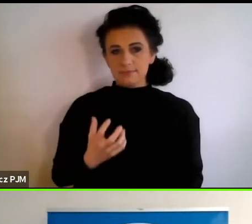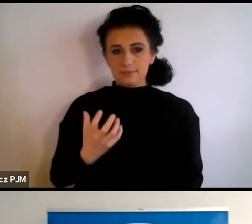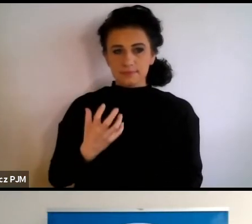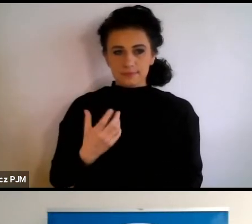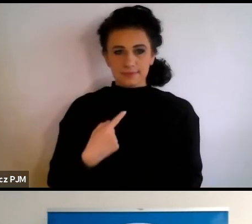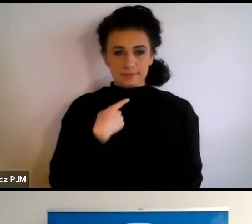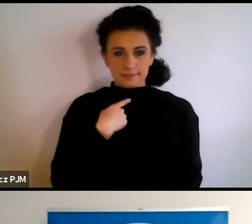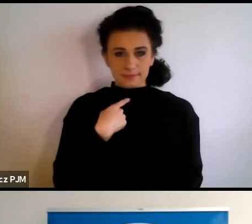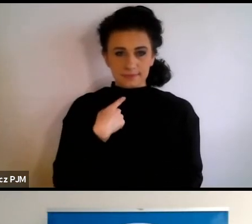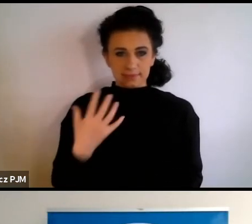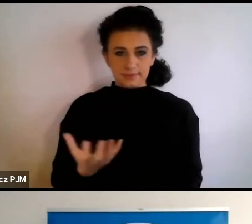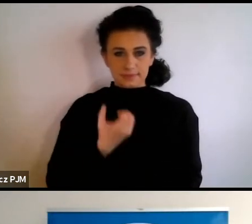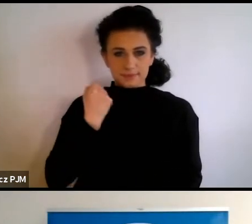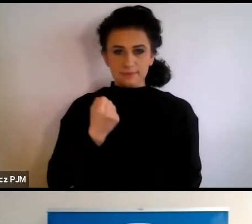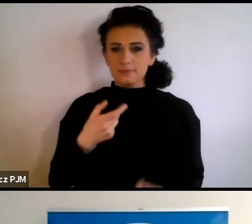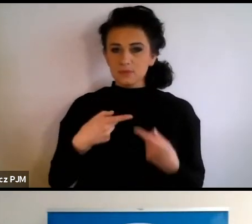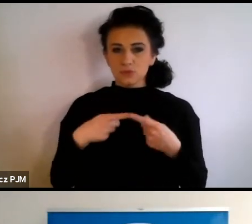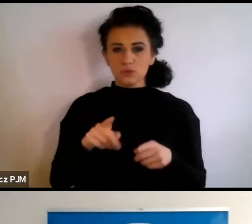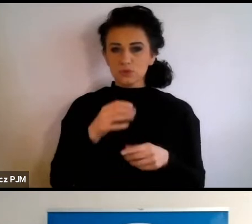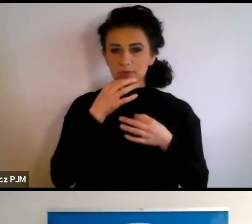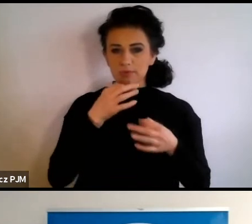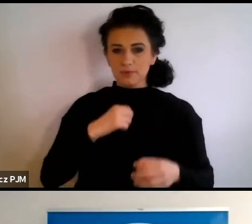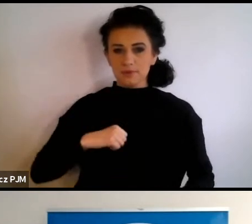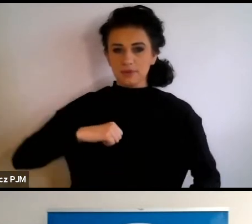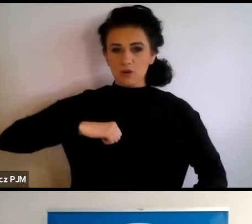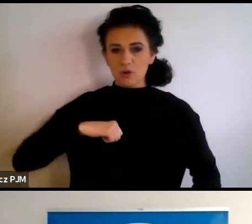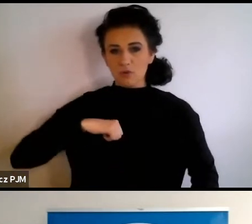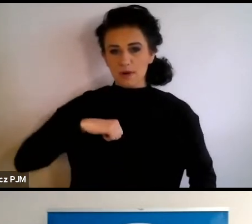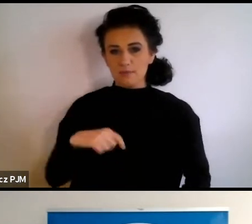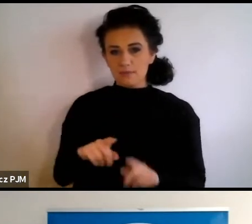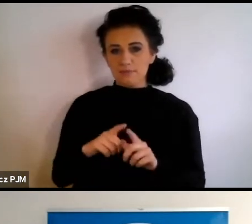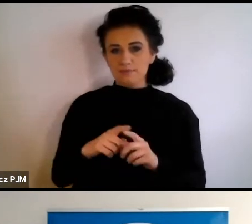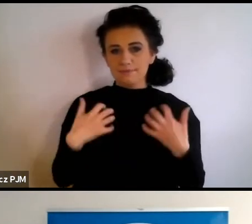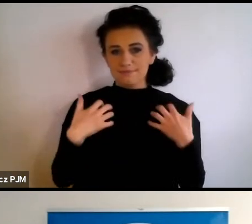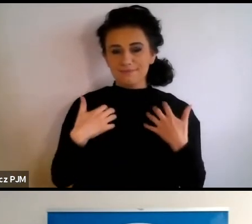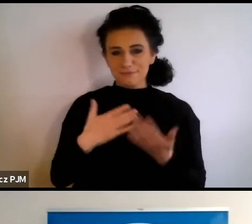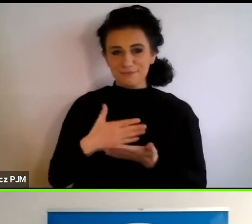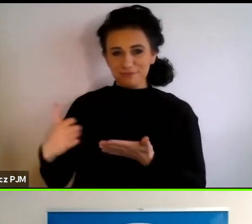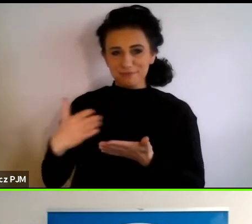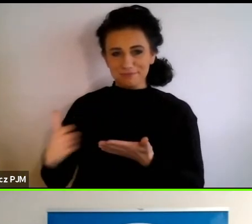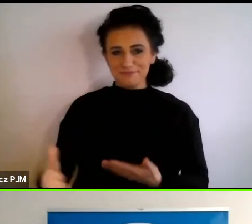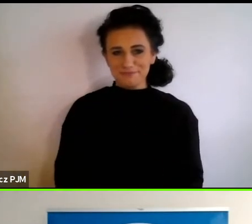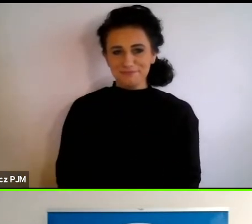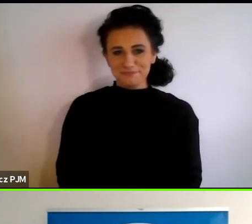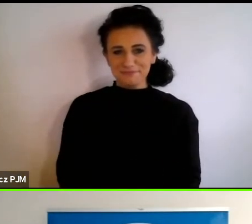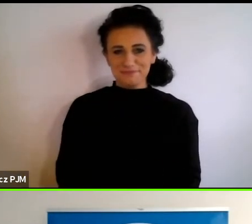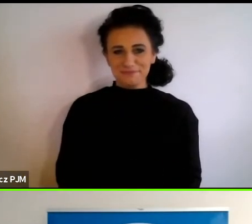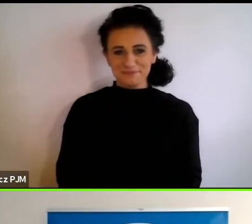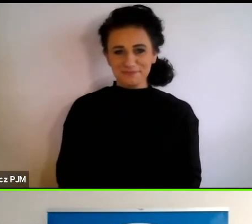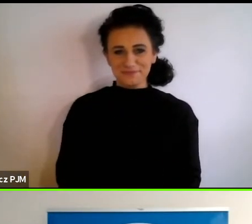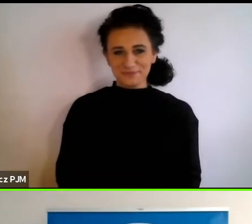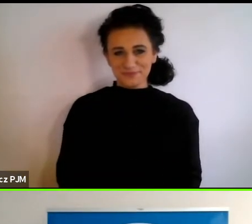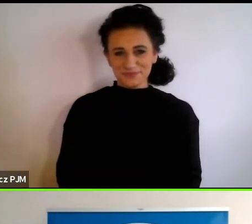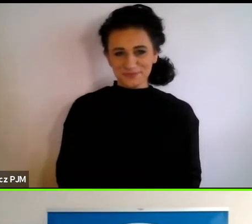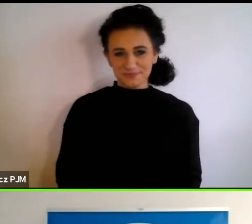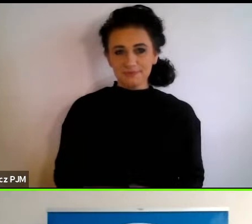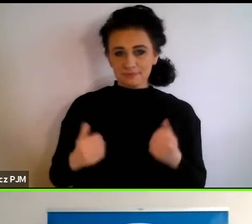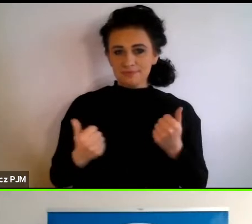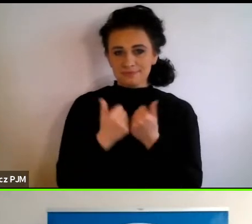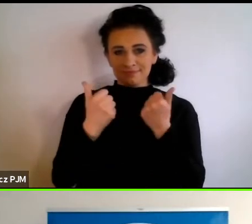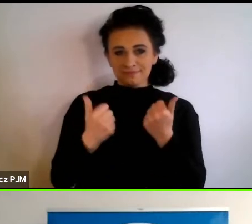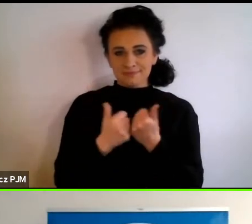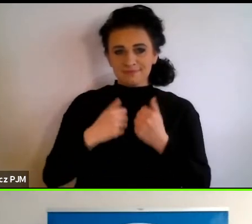też pod uwagę. Nie, takie króciutkie pytanie, czy gołębie by przeżyły wtedy? My mamy, panie Janie, takie w Krakowie są